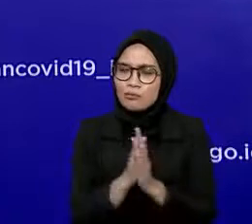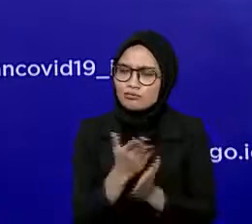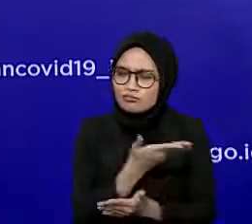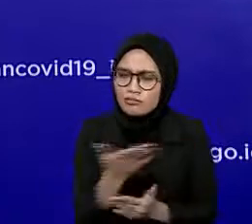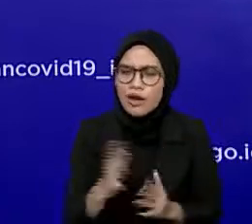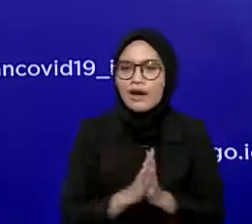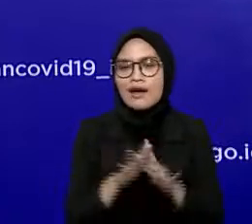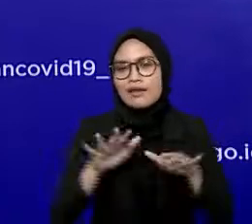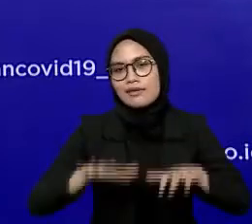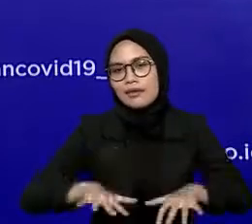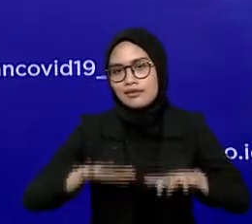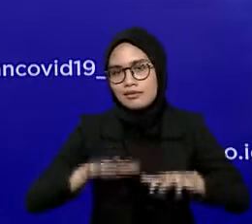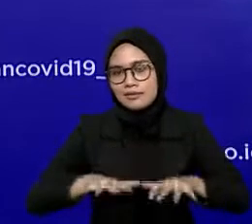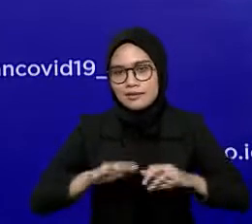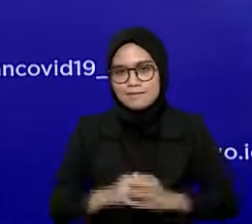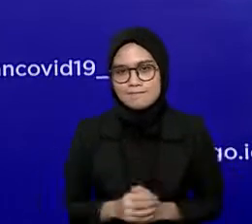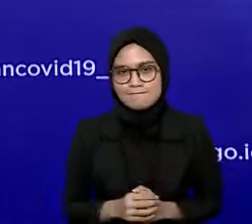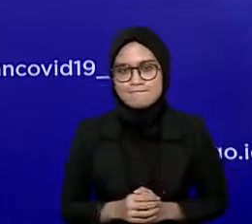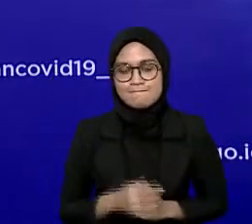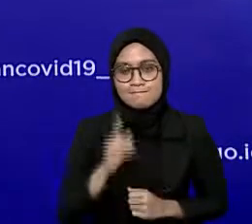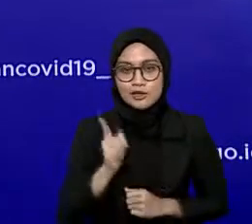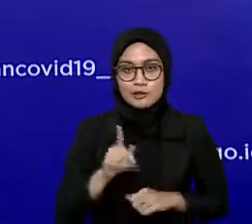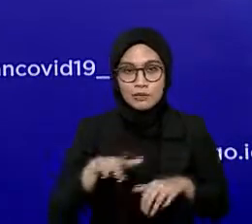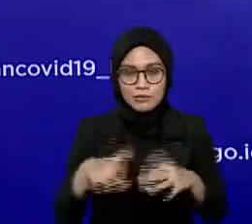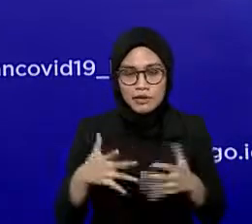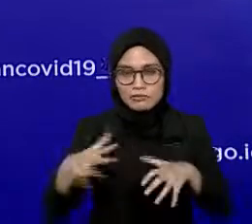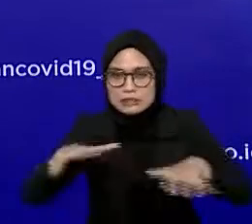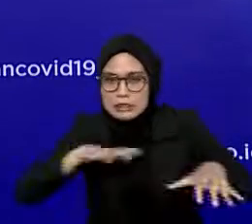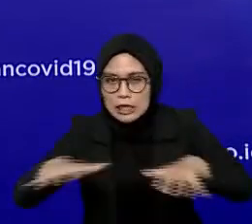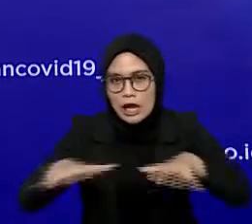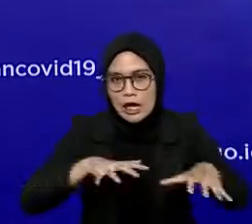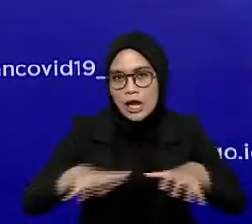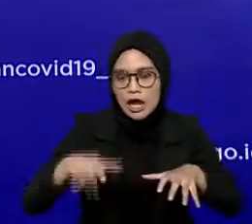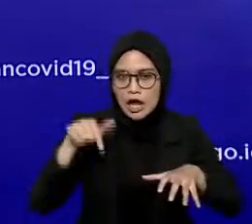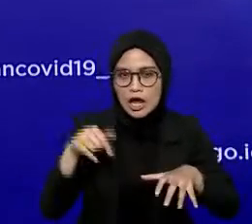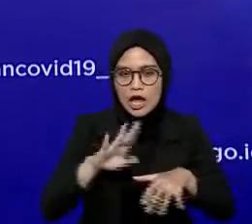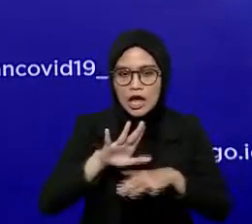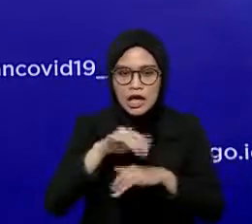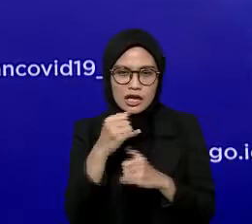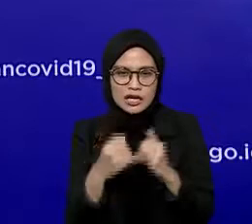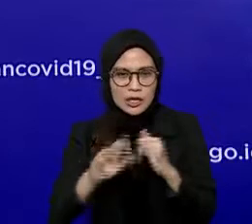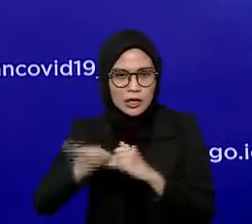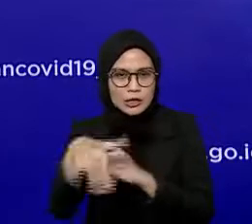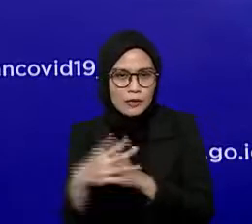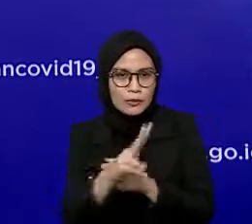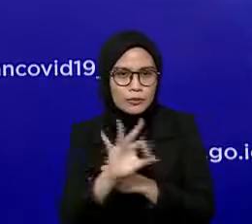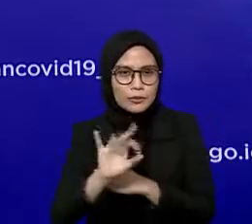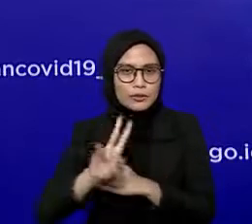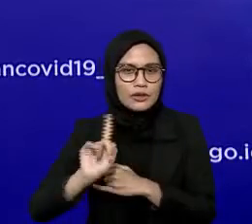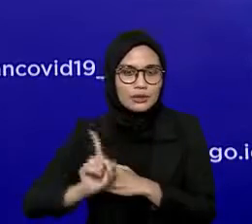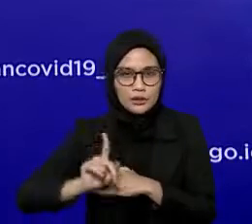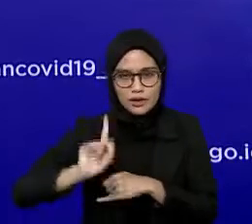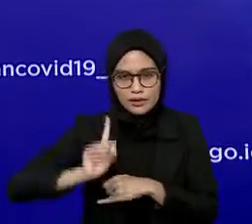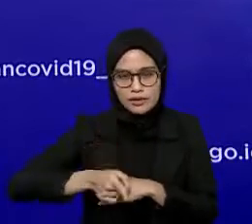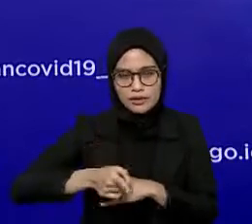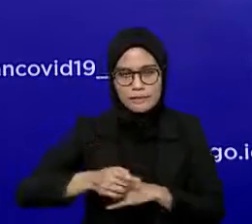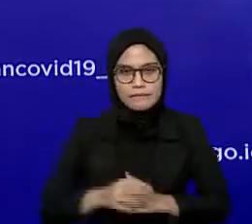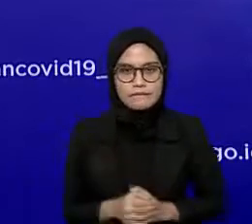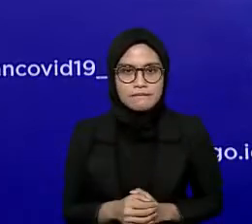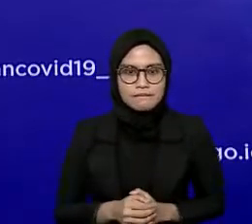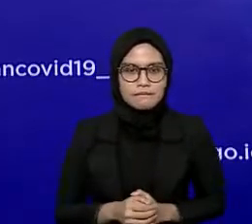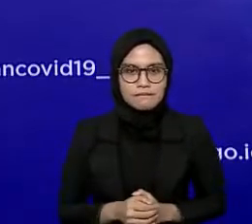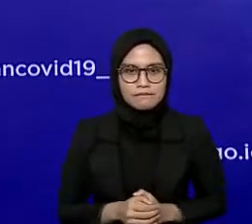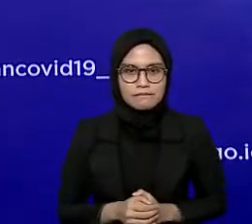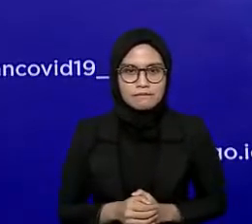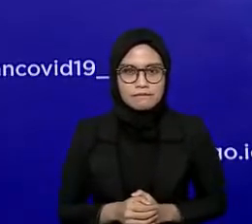dalam beraktivitas, mengingat adanya risiko bencana alam di akhir tahun 2021. Untuk itu,